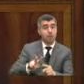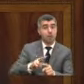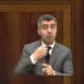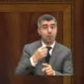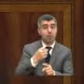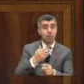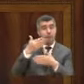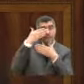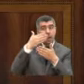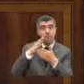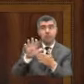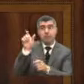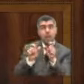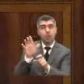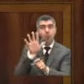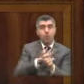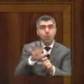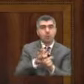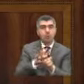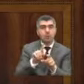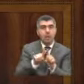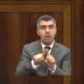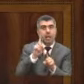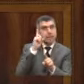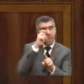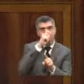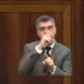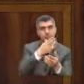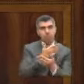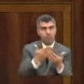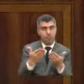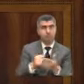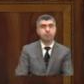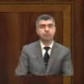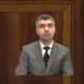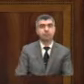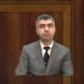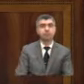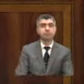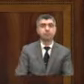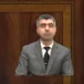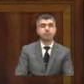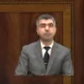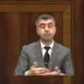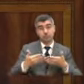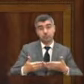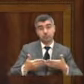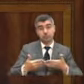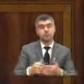تخلعوا، شفنا أنه هذه الجائحة مشت بعيد. الآن